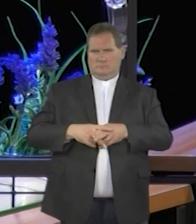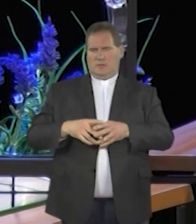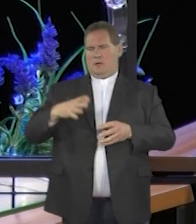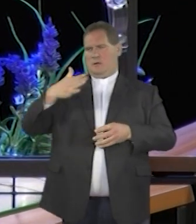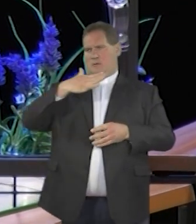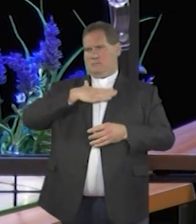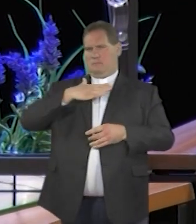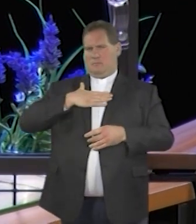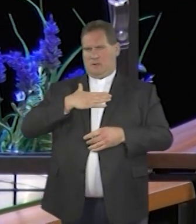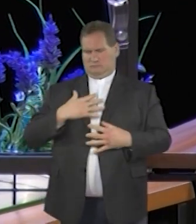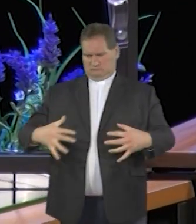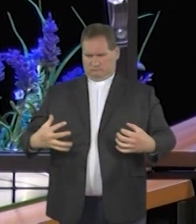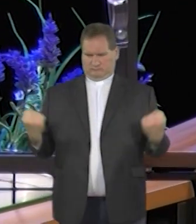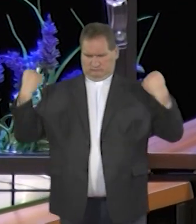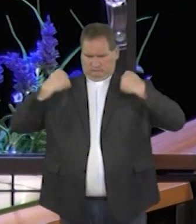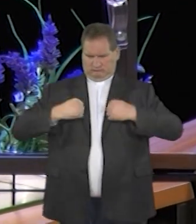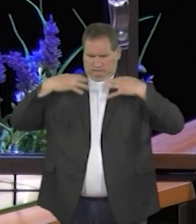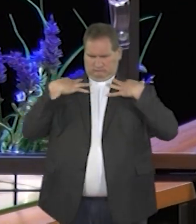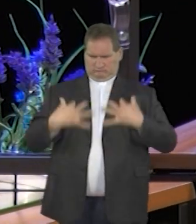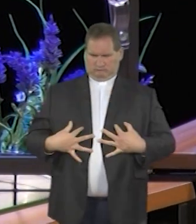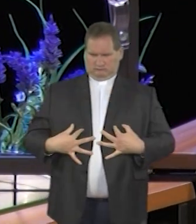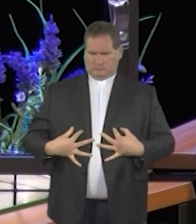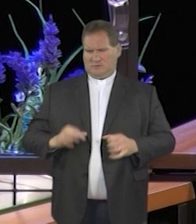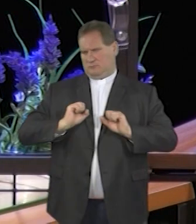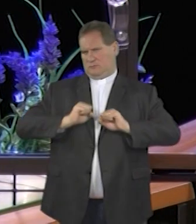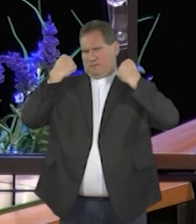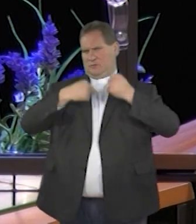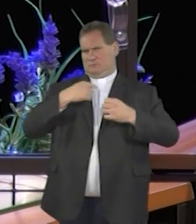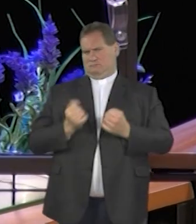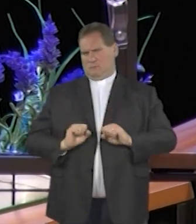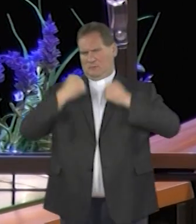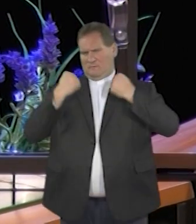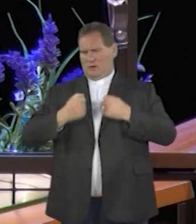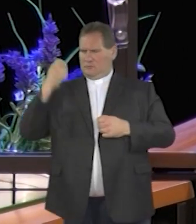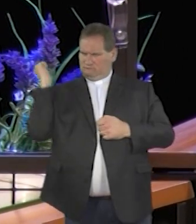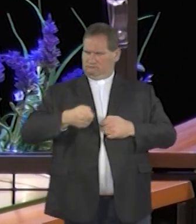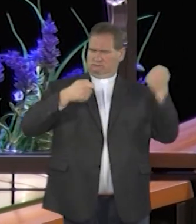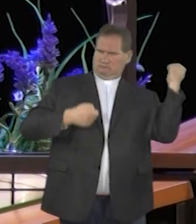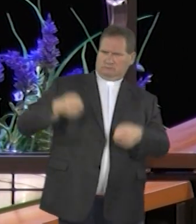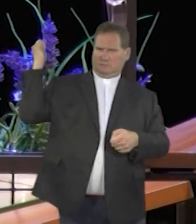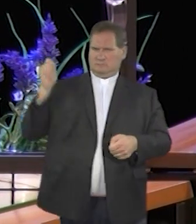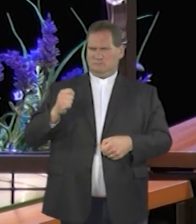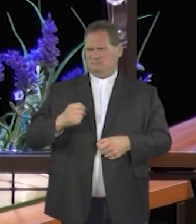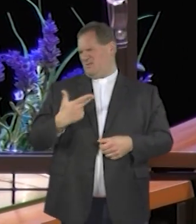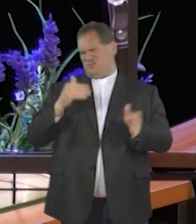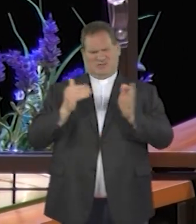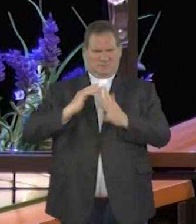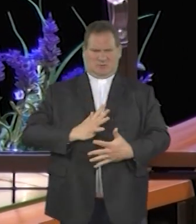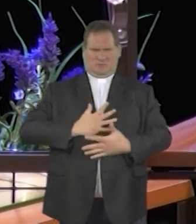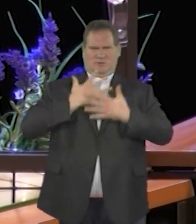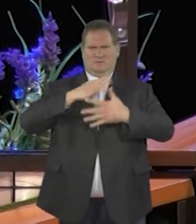zbroi. Żaden mi się śmiałek nie waży sprzeciwić, mieczem go wychloszczę. Nie ma co się dziwić, w